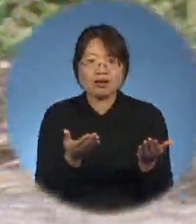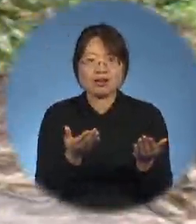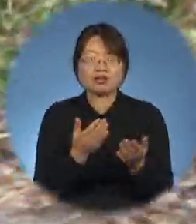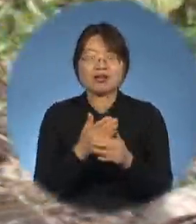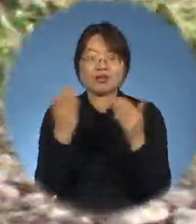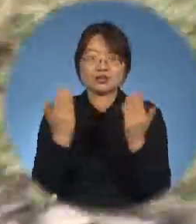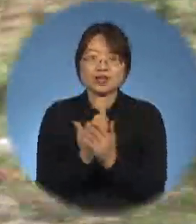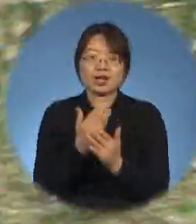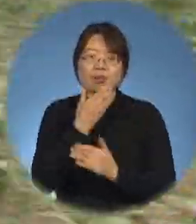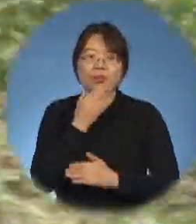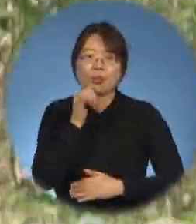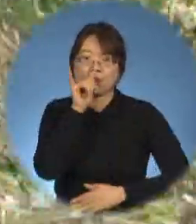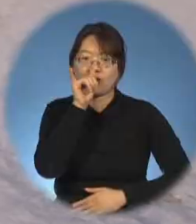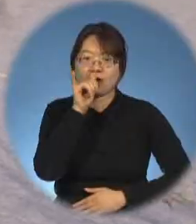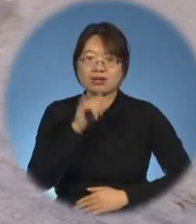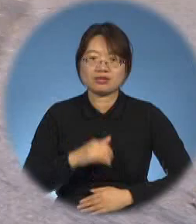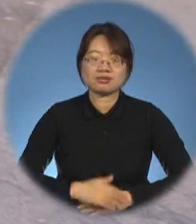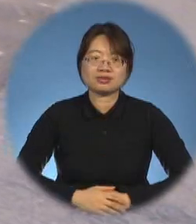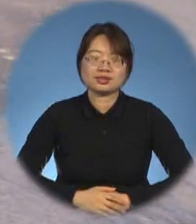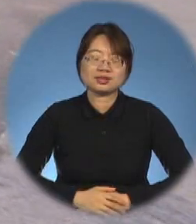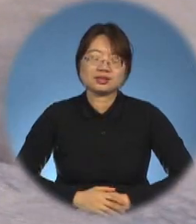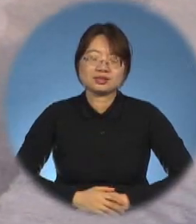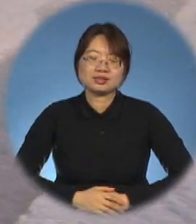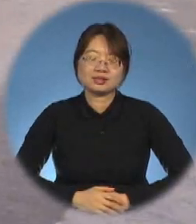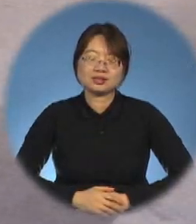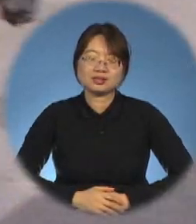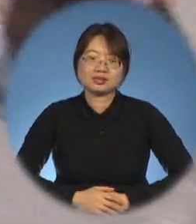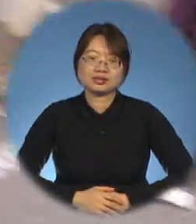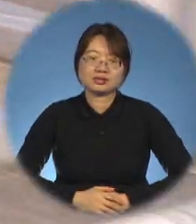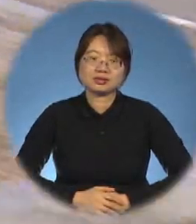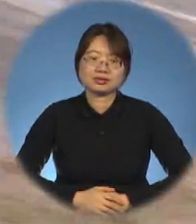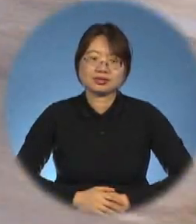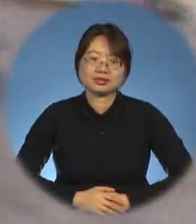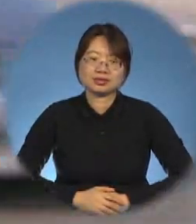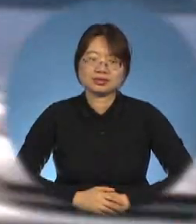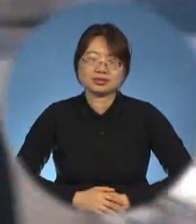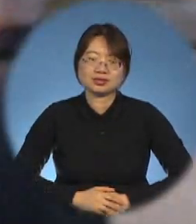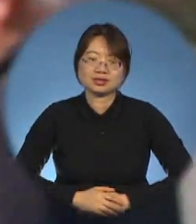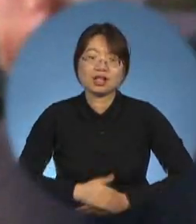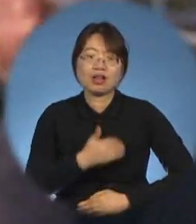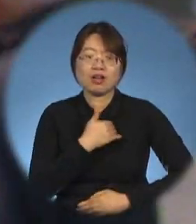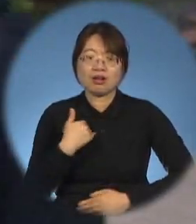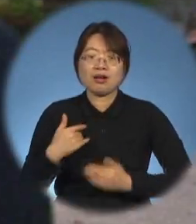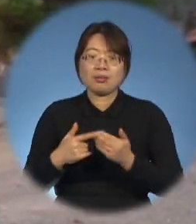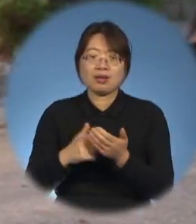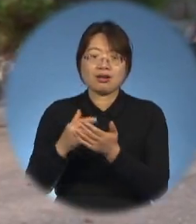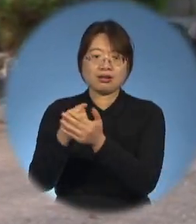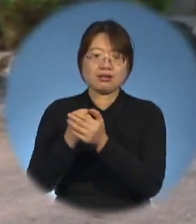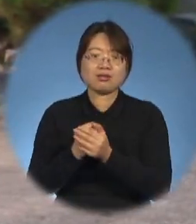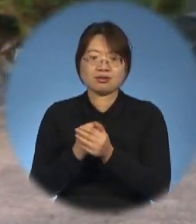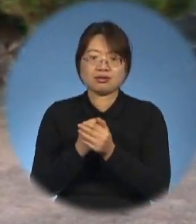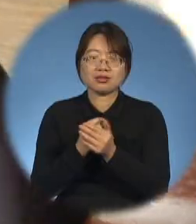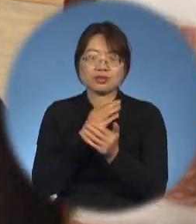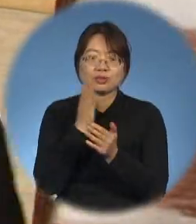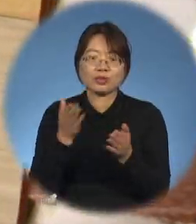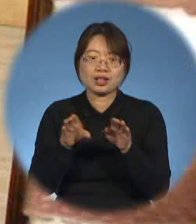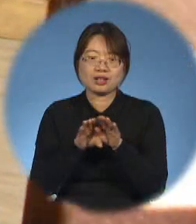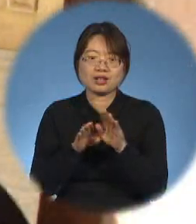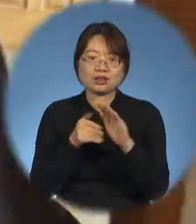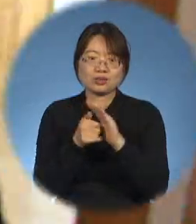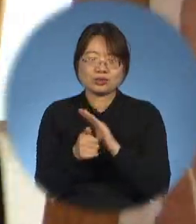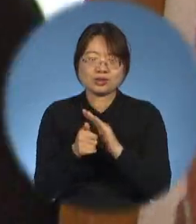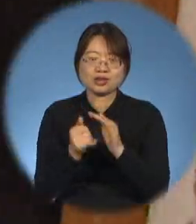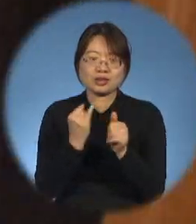같아 포기 언어 것이 없고 5 명 넉넉한 마음으로 노인 회관 에 도착한